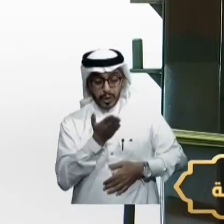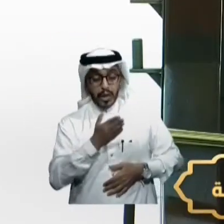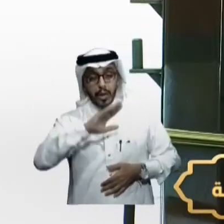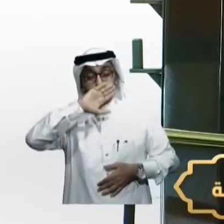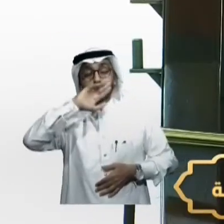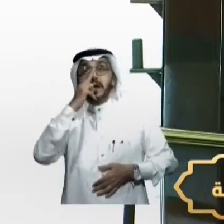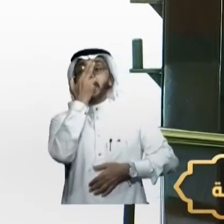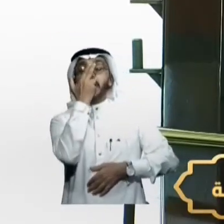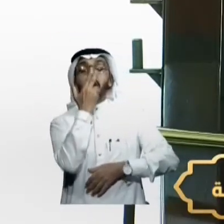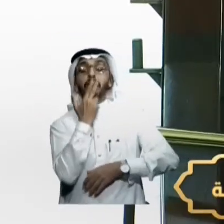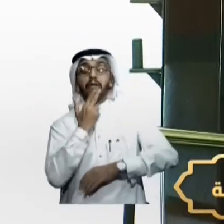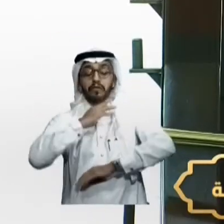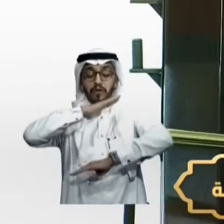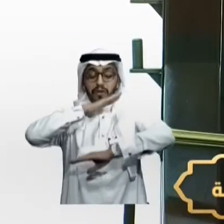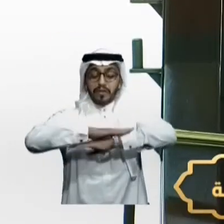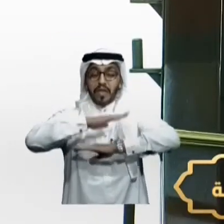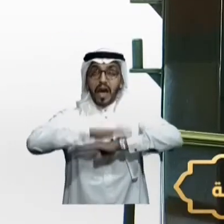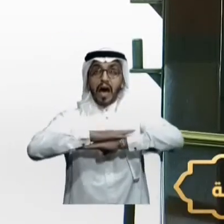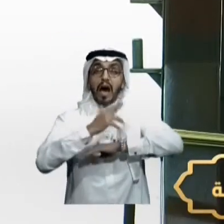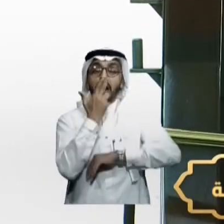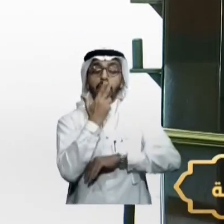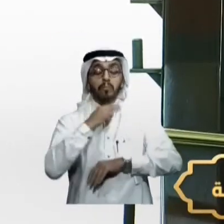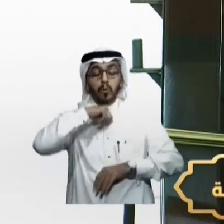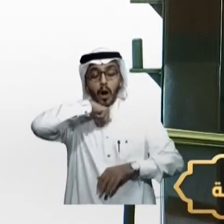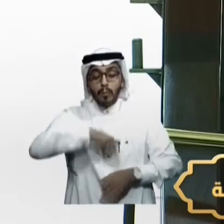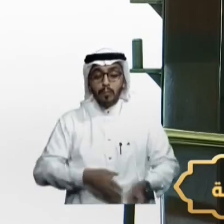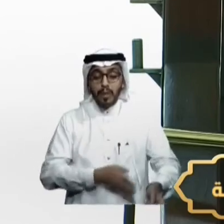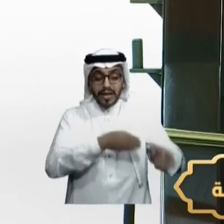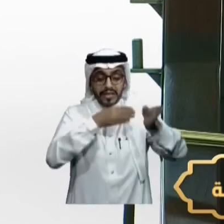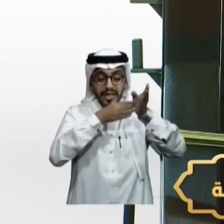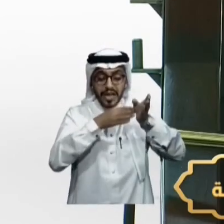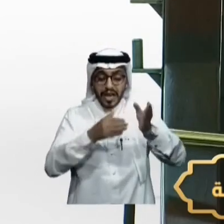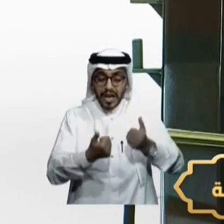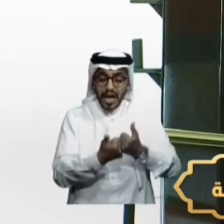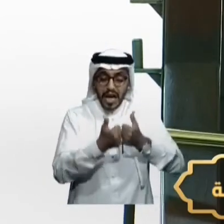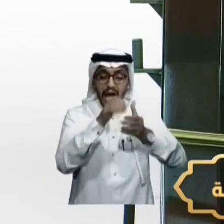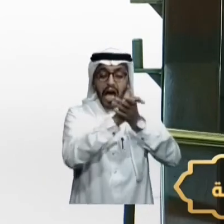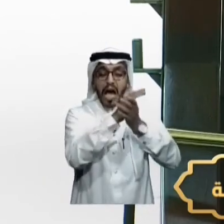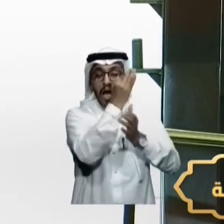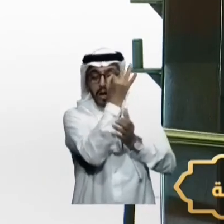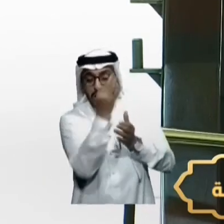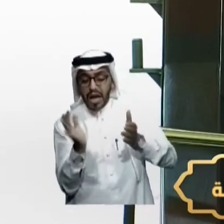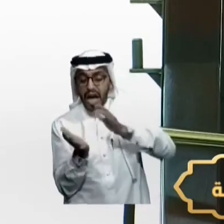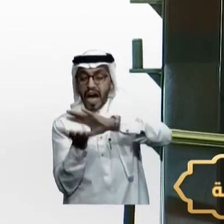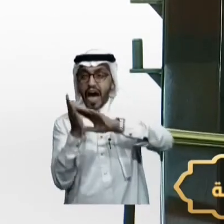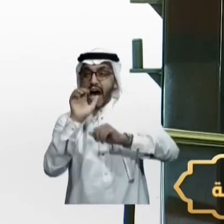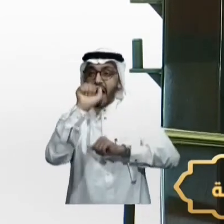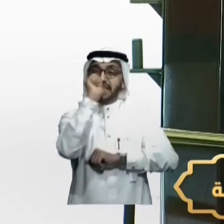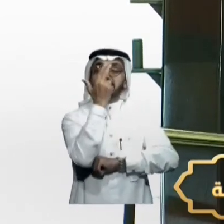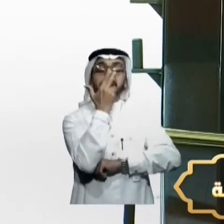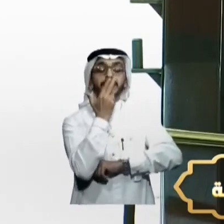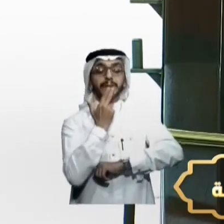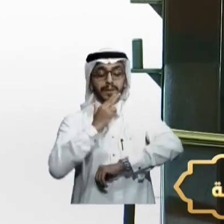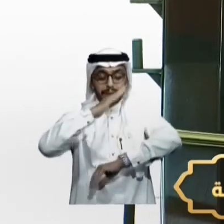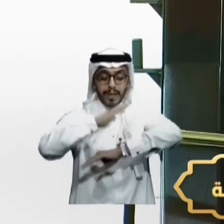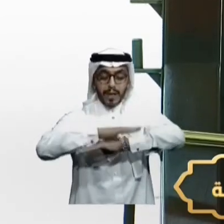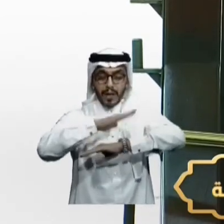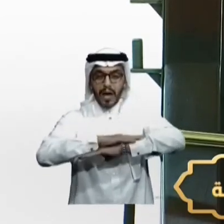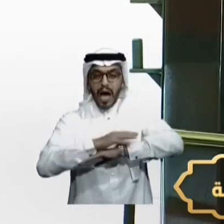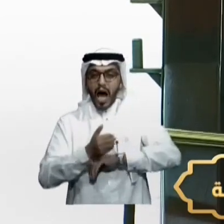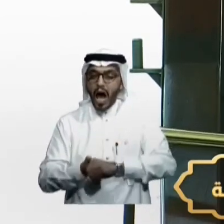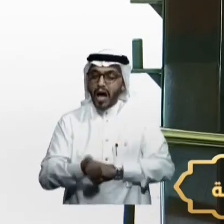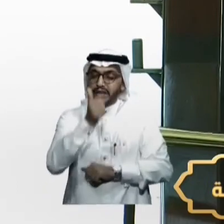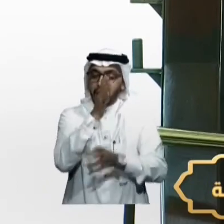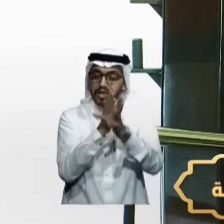أزكى البرايا محتداً وأعراقاً، وأزهرهم شمائل وأخلاقاً،